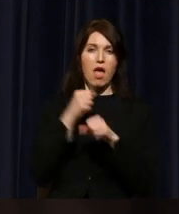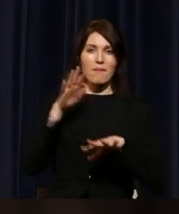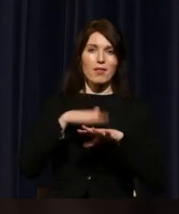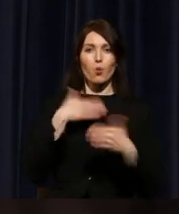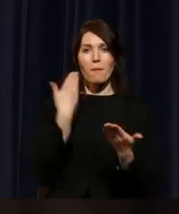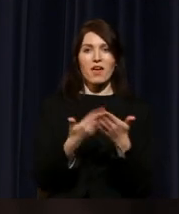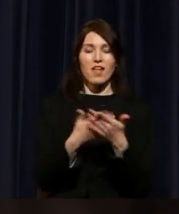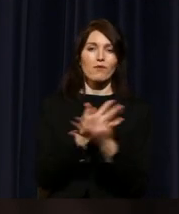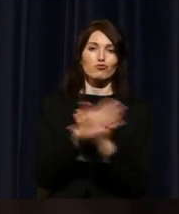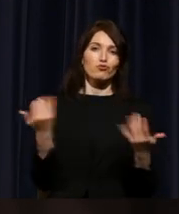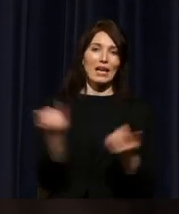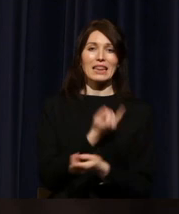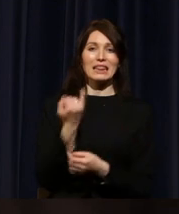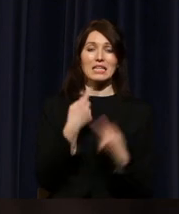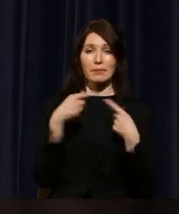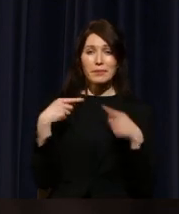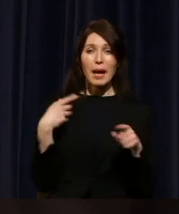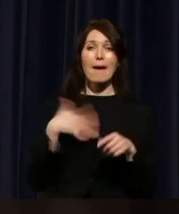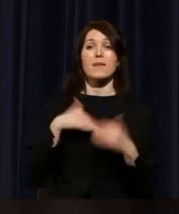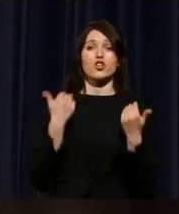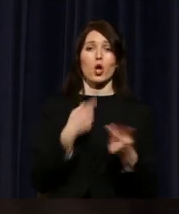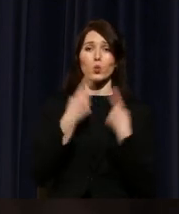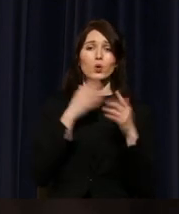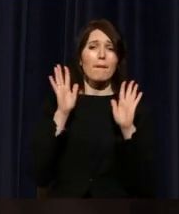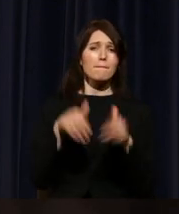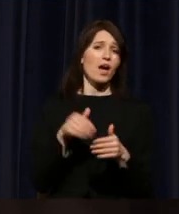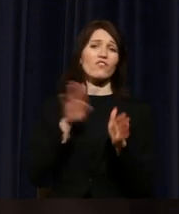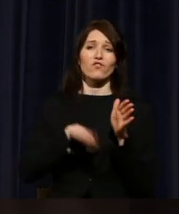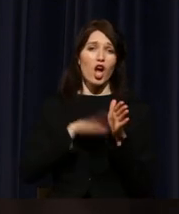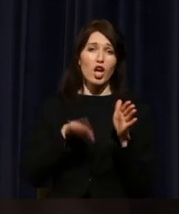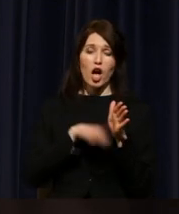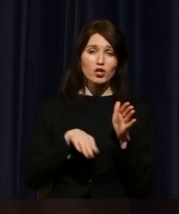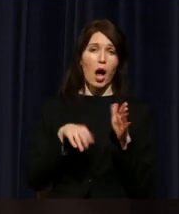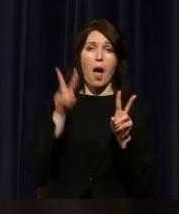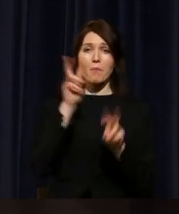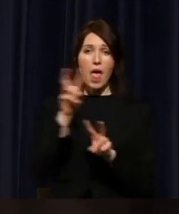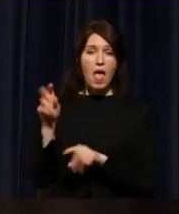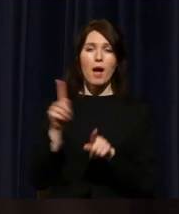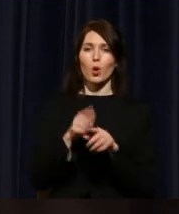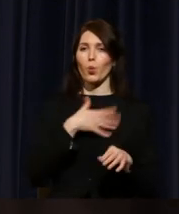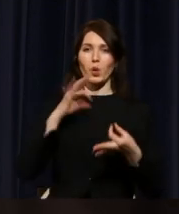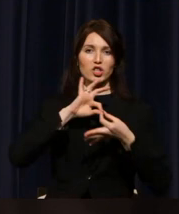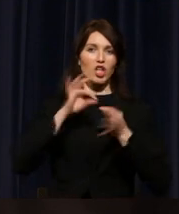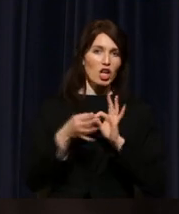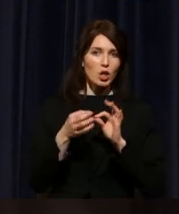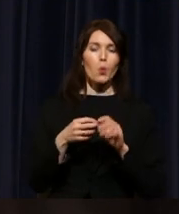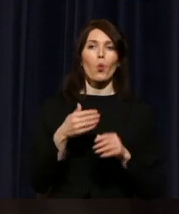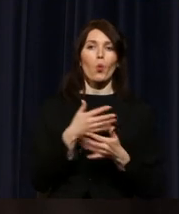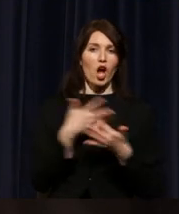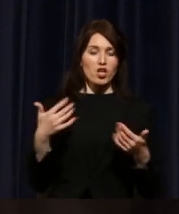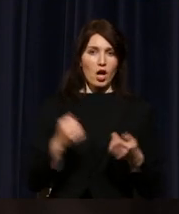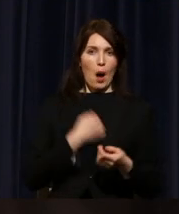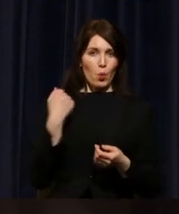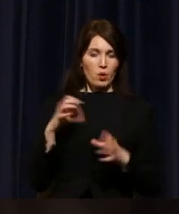piedāvājam atšķirīgām interesēm. Mēs esam tiešām šeit runājuši par ļoti vienkāršām tēmām un ar ļoti sarežģītiem un izaicināšanām